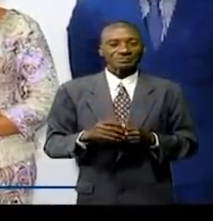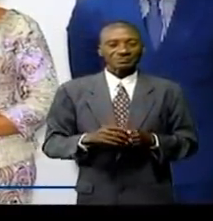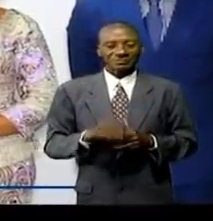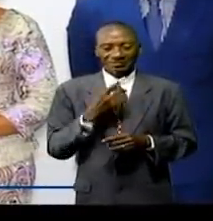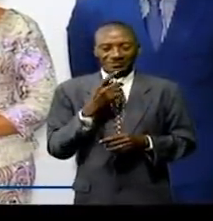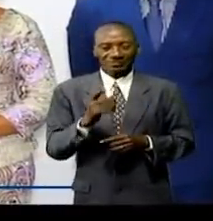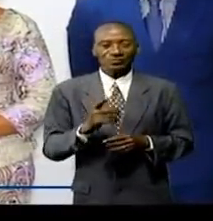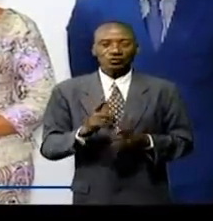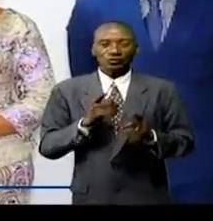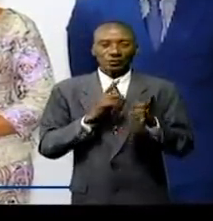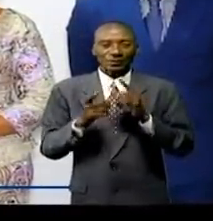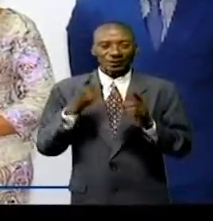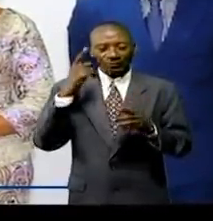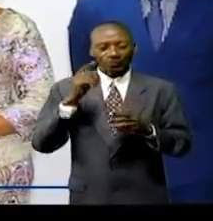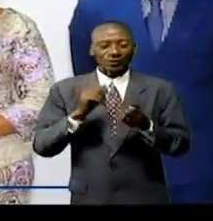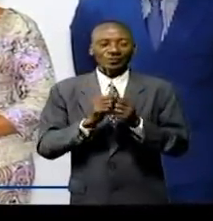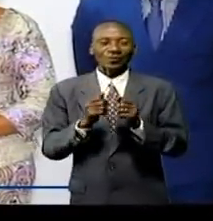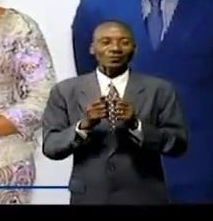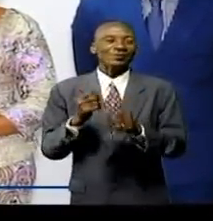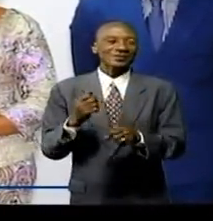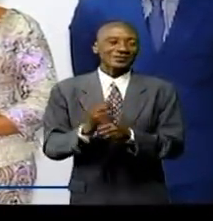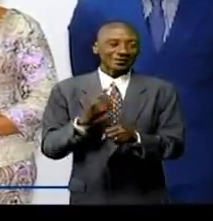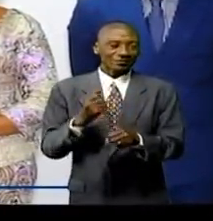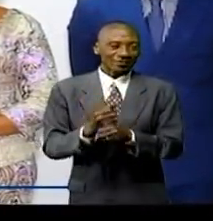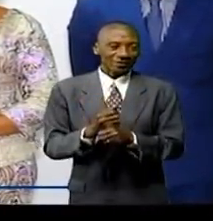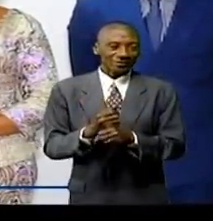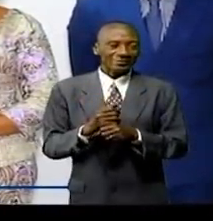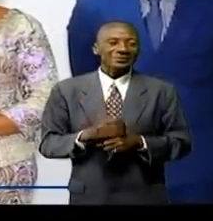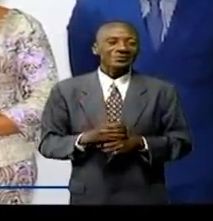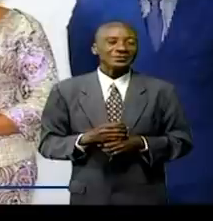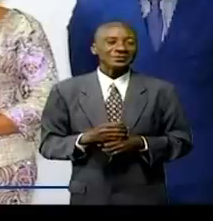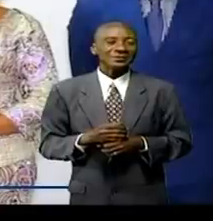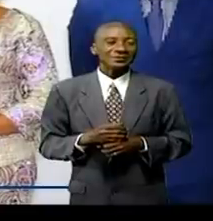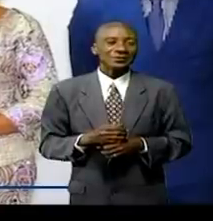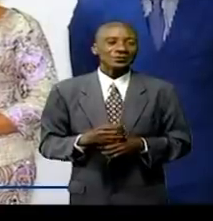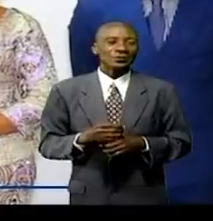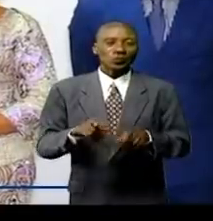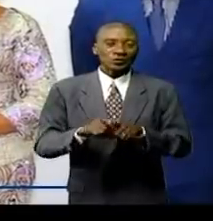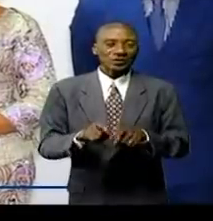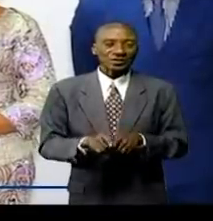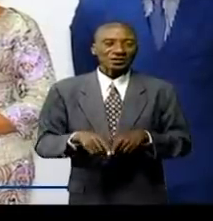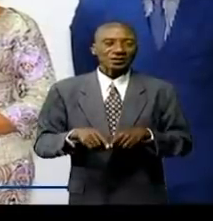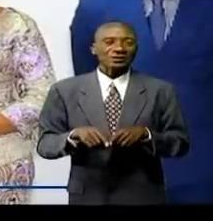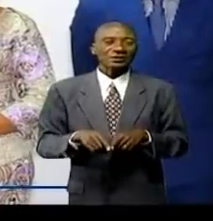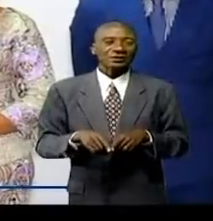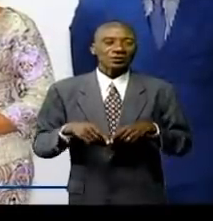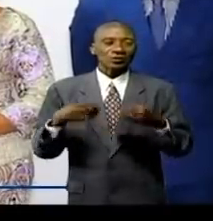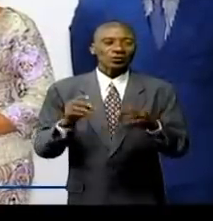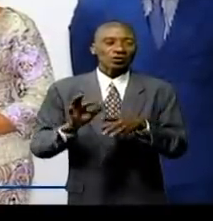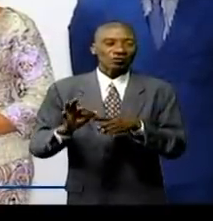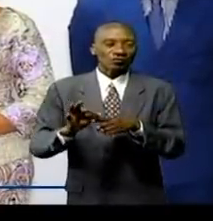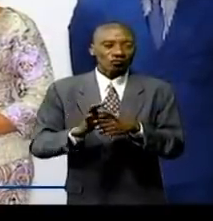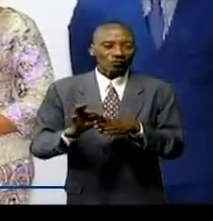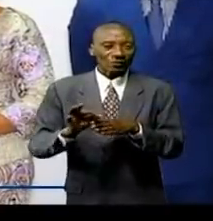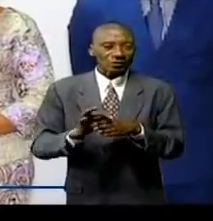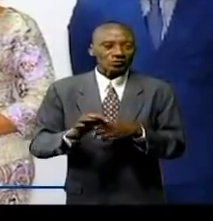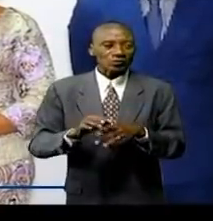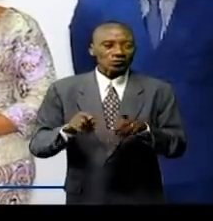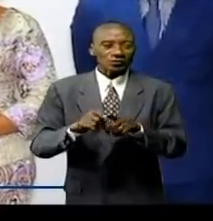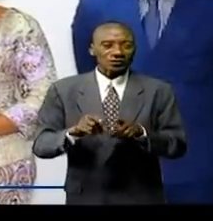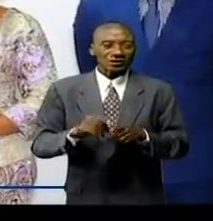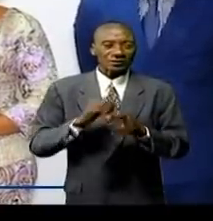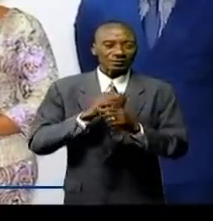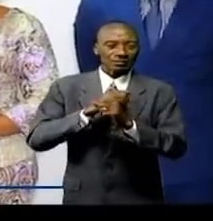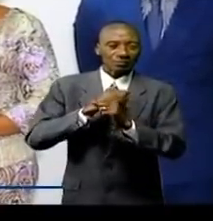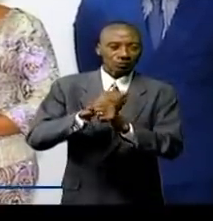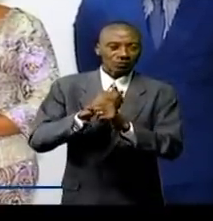qui touche les conditions d'emploi comme la formation, comme aussi la protection des travailleurs ici. Ce sont